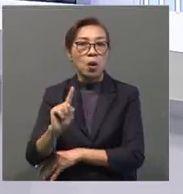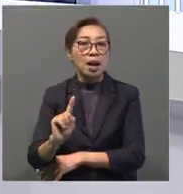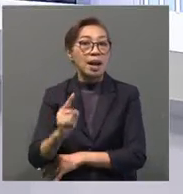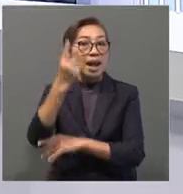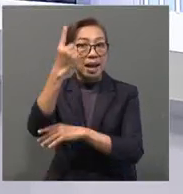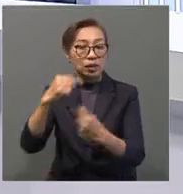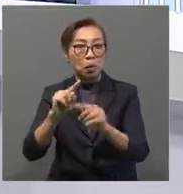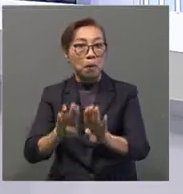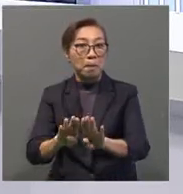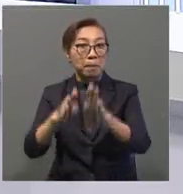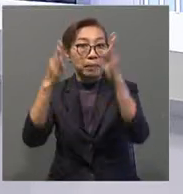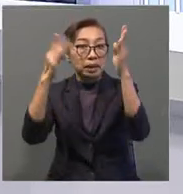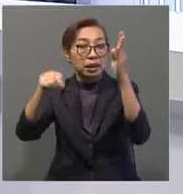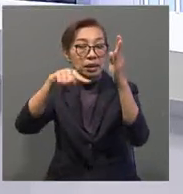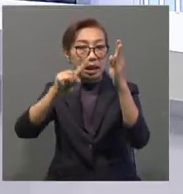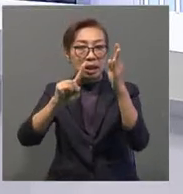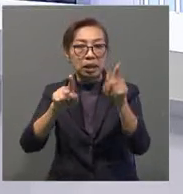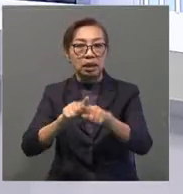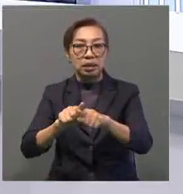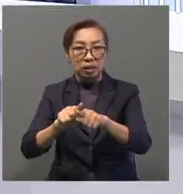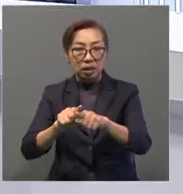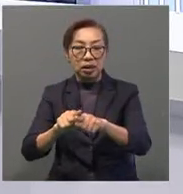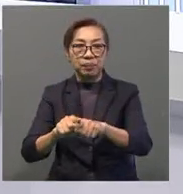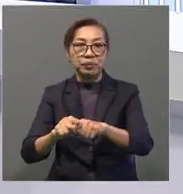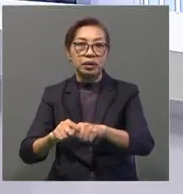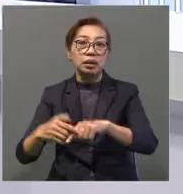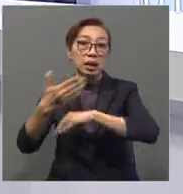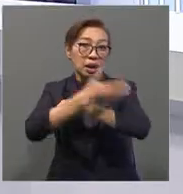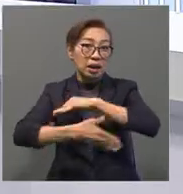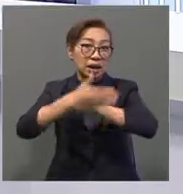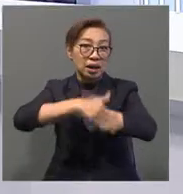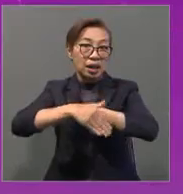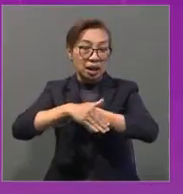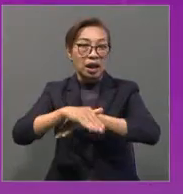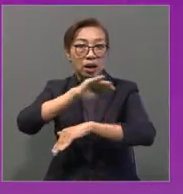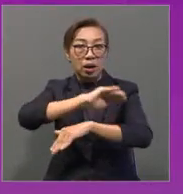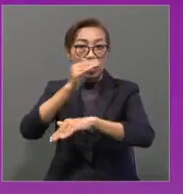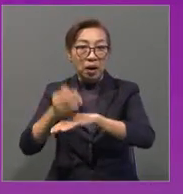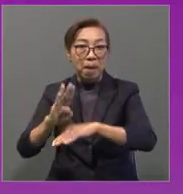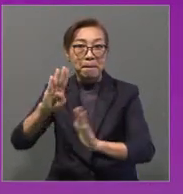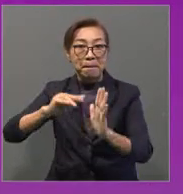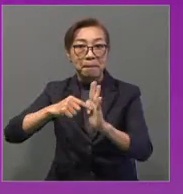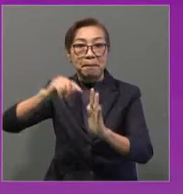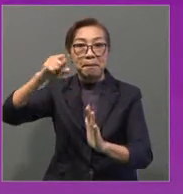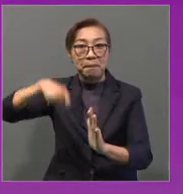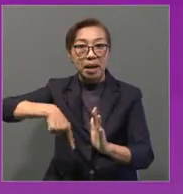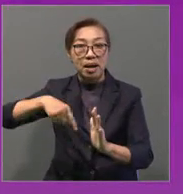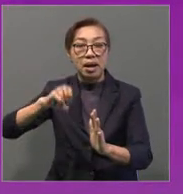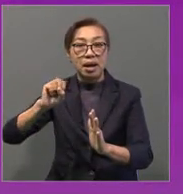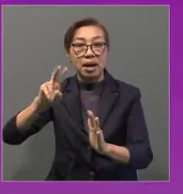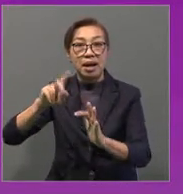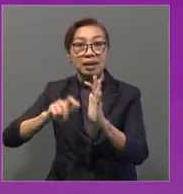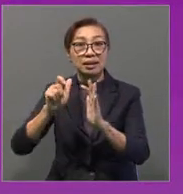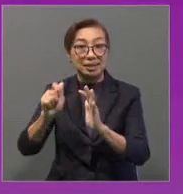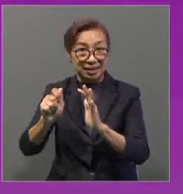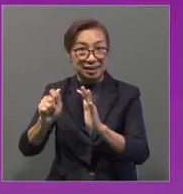ที่จะมีการเปิดใช้บริการสถานีกลางกรุงเทพอภิวัฒน์อย่างเป็นทางการหรือว่าที่เรารู้จักกันก่อนหน้านี้